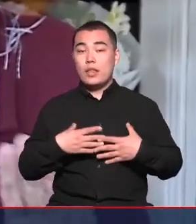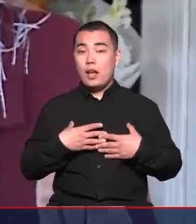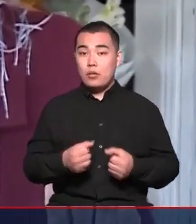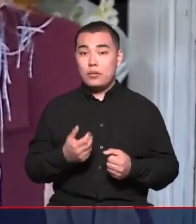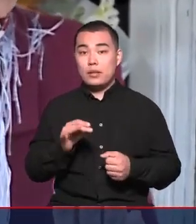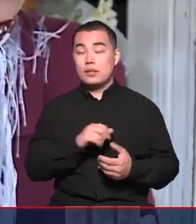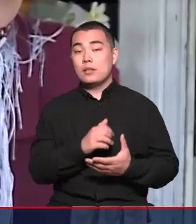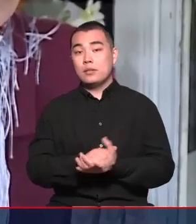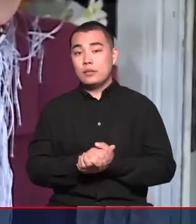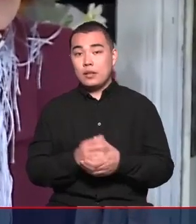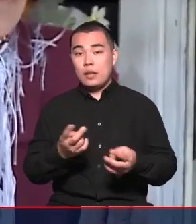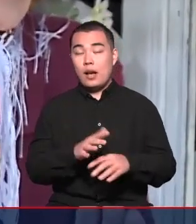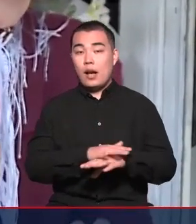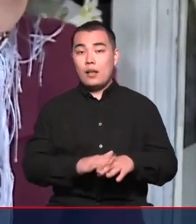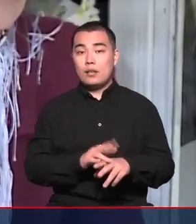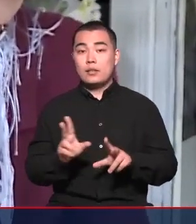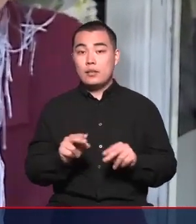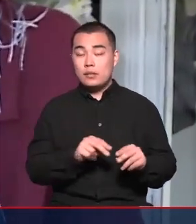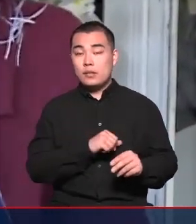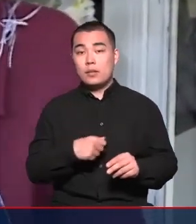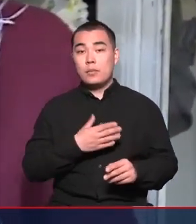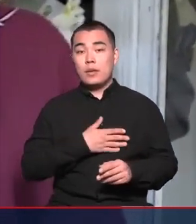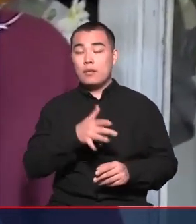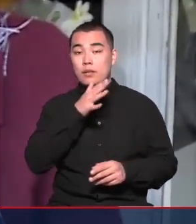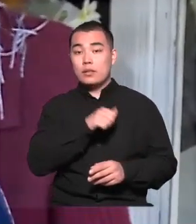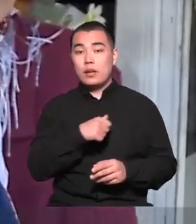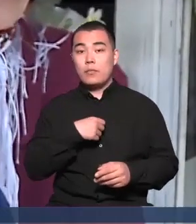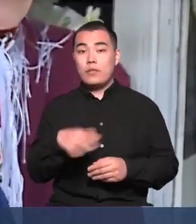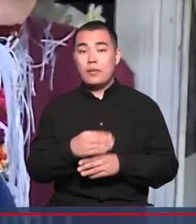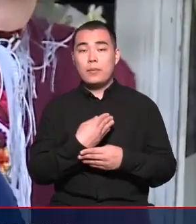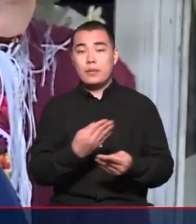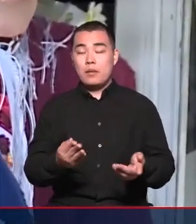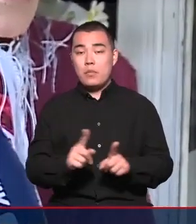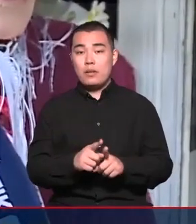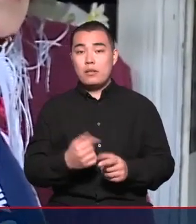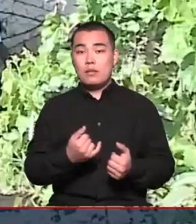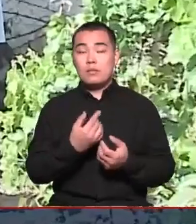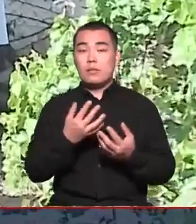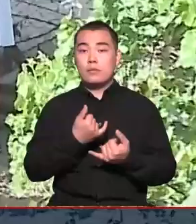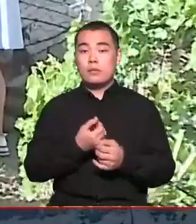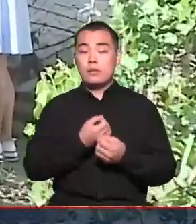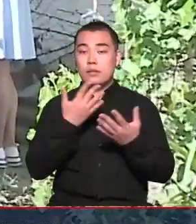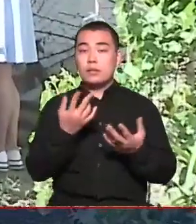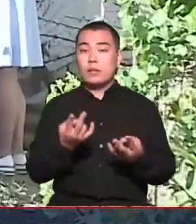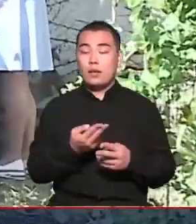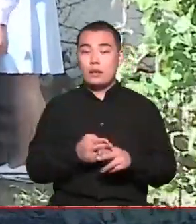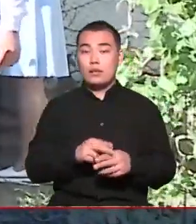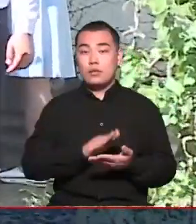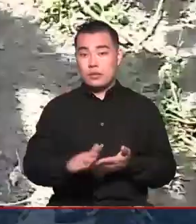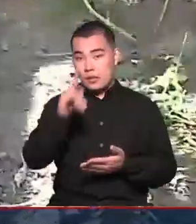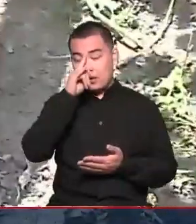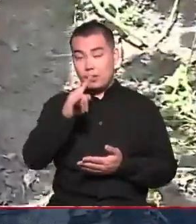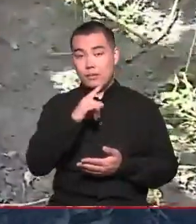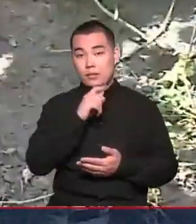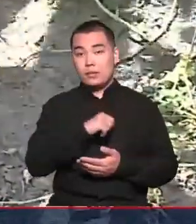елде бейбітшілік болсын, халқымыз аман болсын. Менің жасымды бере берсін баршаңызға, еліміз көркейе берсін. Бұл жерде таза Қазақстан дегенде өздеріңіз